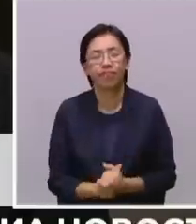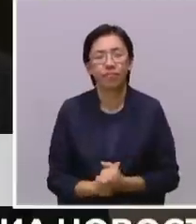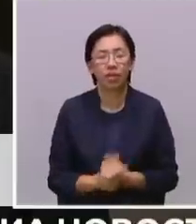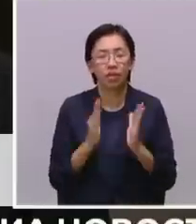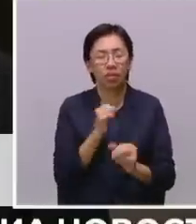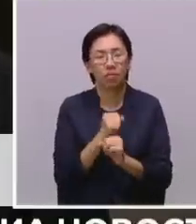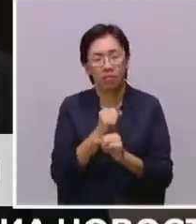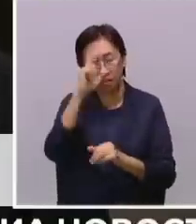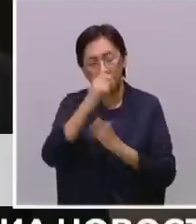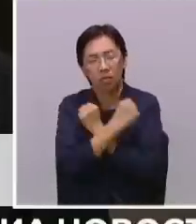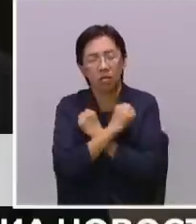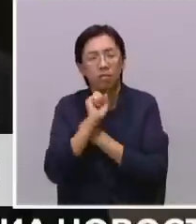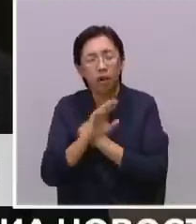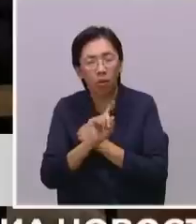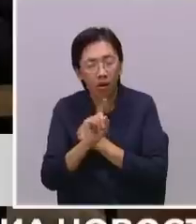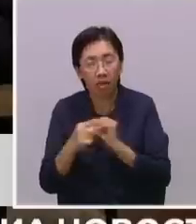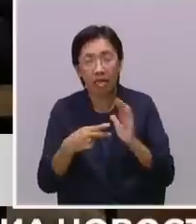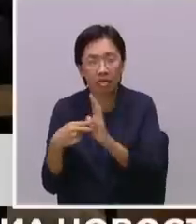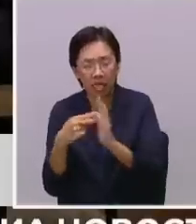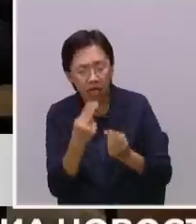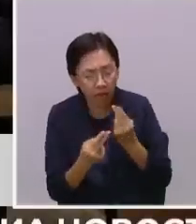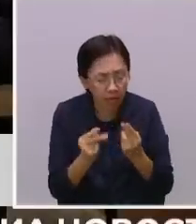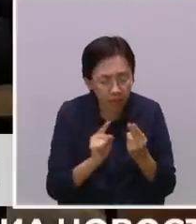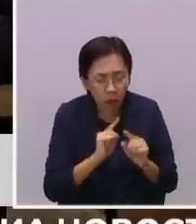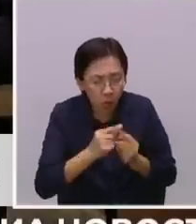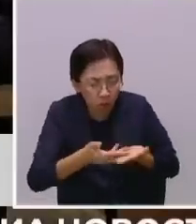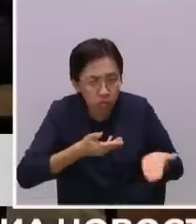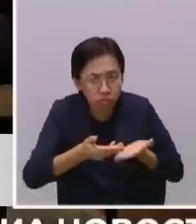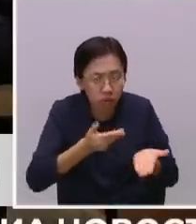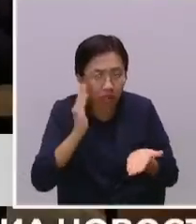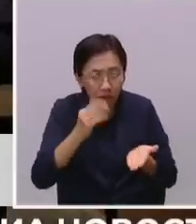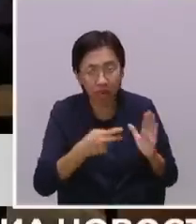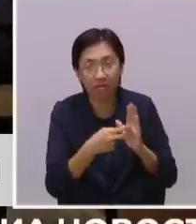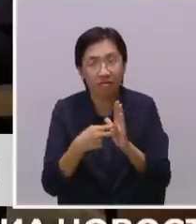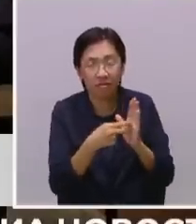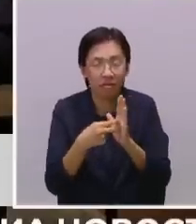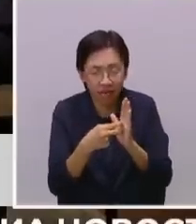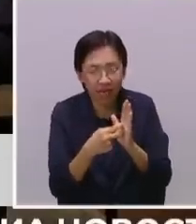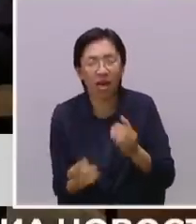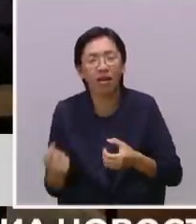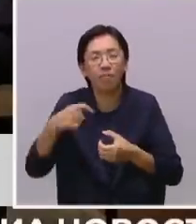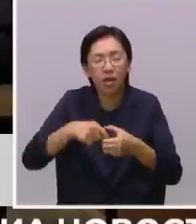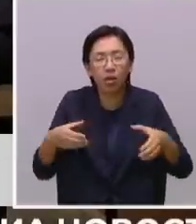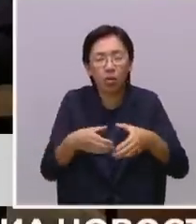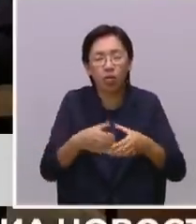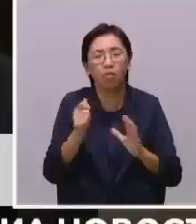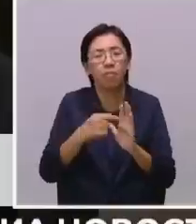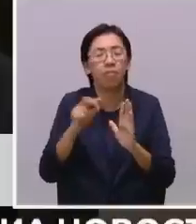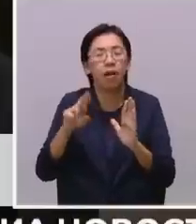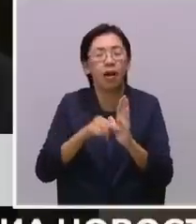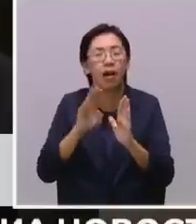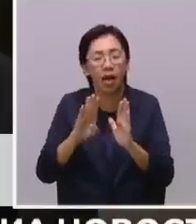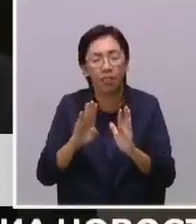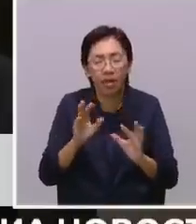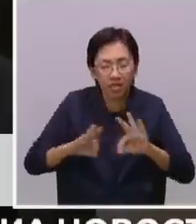ไปเยือนกรุงไพโรของเจ้าหน้าที่ซีเรียนั้นมีเป้าหมายเพื่อวางแนวทางให้ซีเรียสามารถกลับสู่สิธิบัตรอาหรับผ่านการไกล่